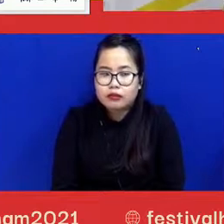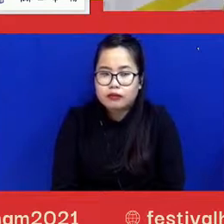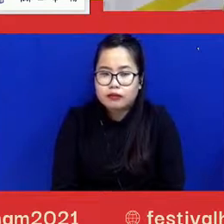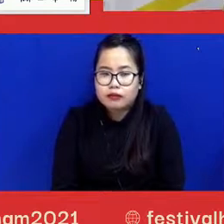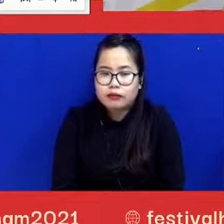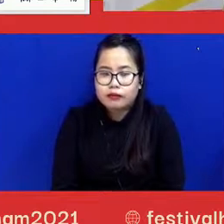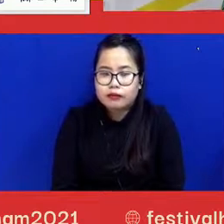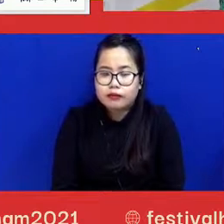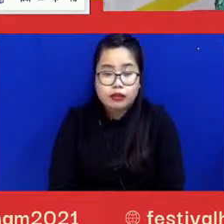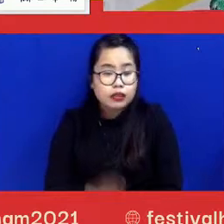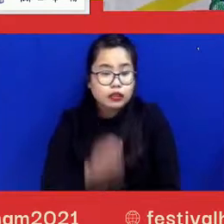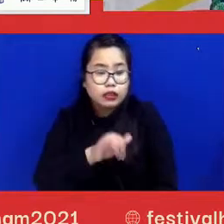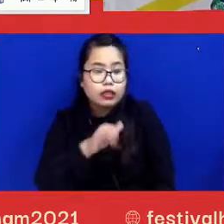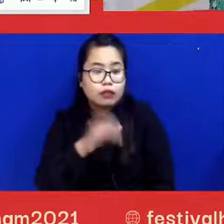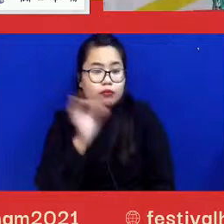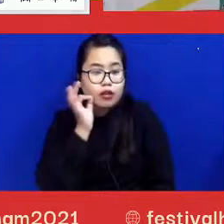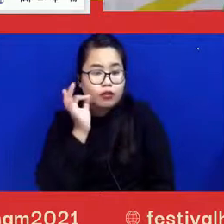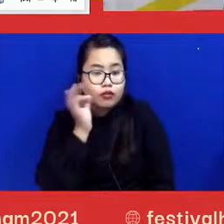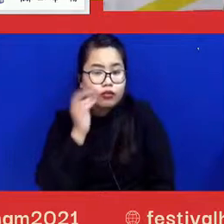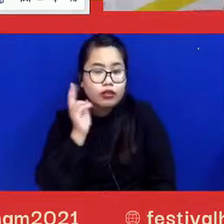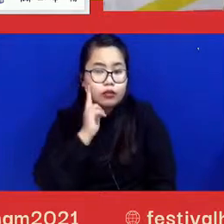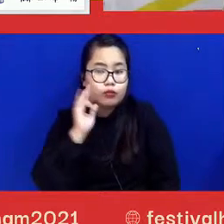maaf. Ibu Inga? Ya.